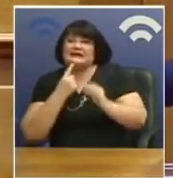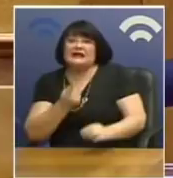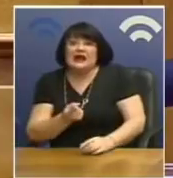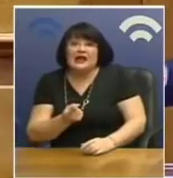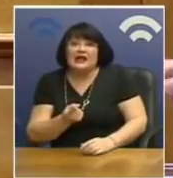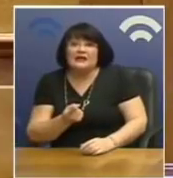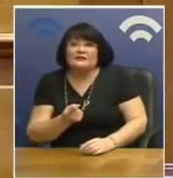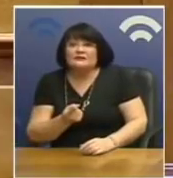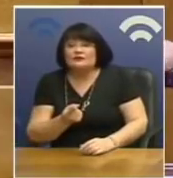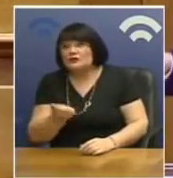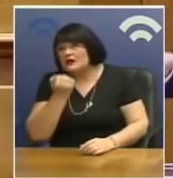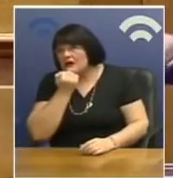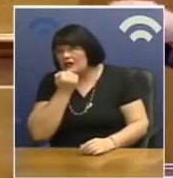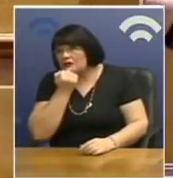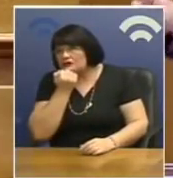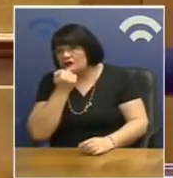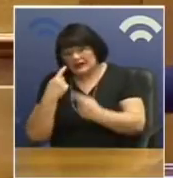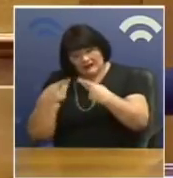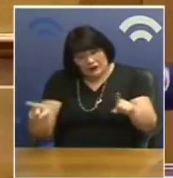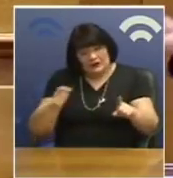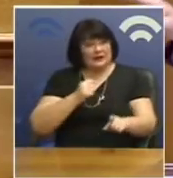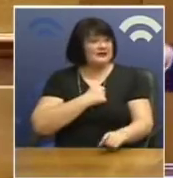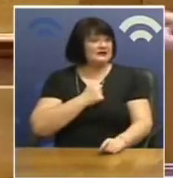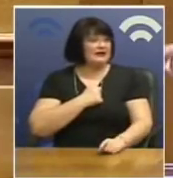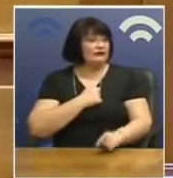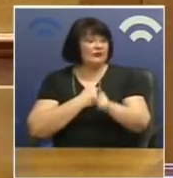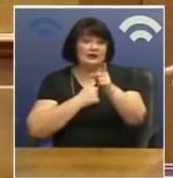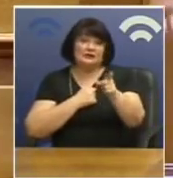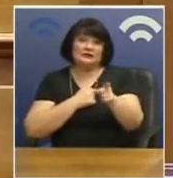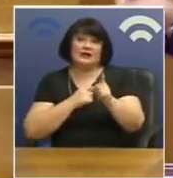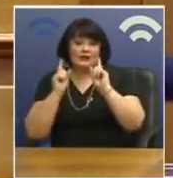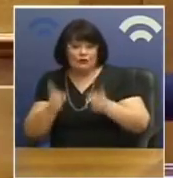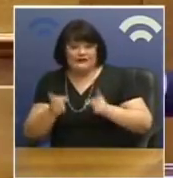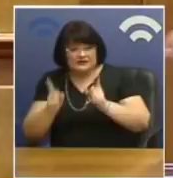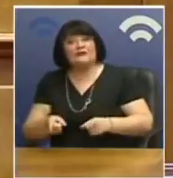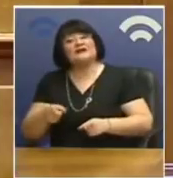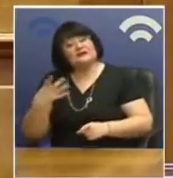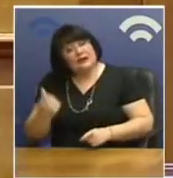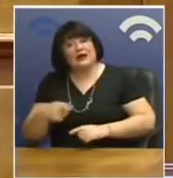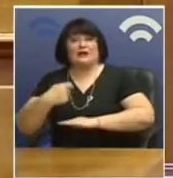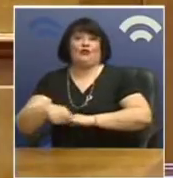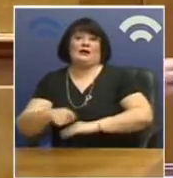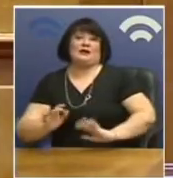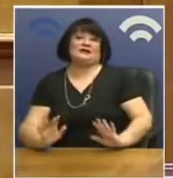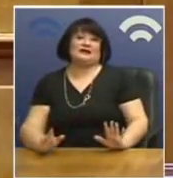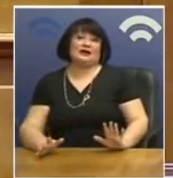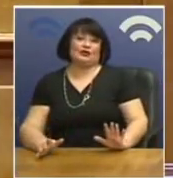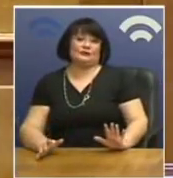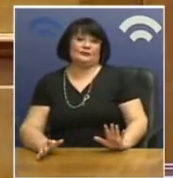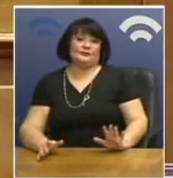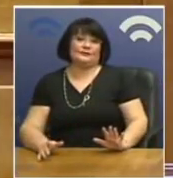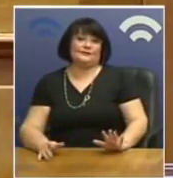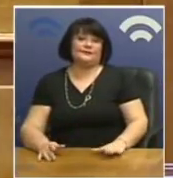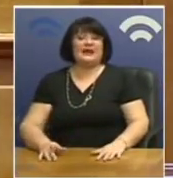εδώ. Γιατί. Έχετε λάθος εδώ. Έχουμε απόφαση δικαστήριο, έχετε λάθος εδώ. Αλλά είναι μια σύνθεση που θα την κάνουμε και